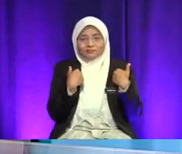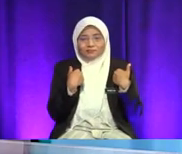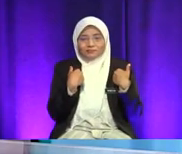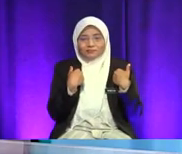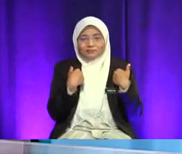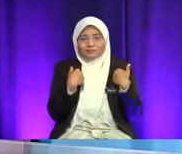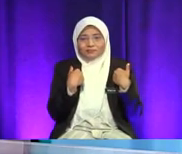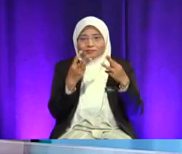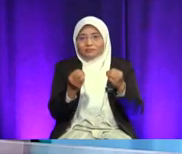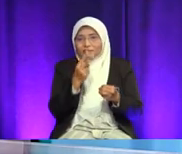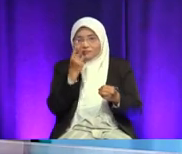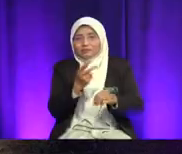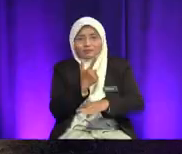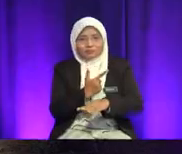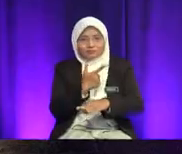Bagaimana caranya